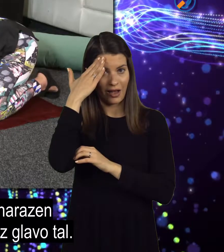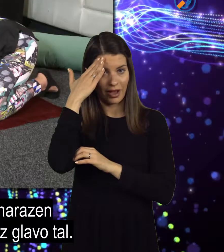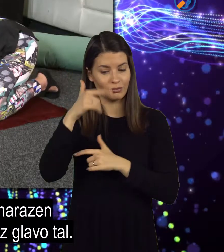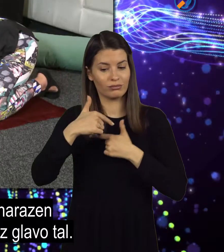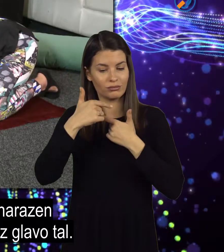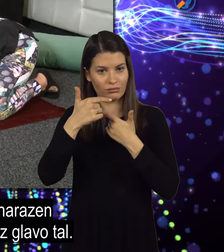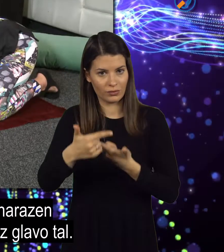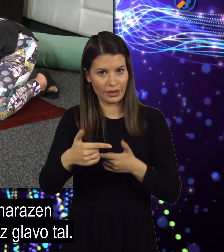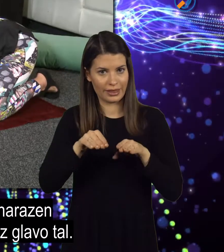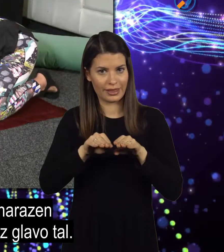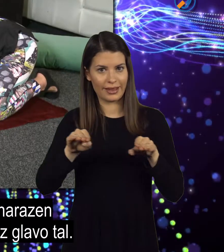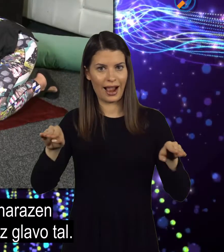dotaknemo z glavo tal.